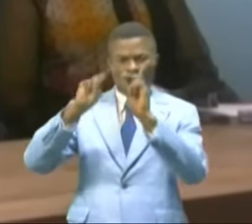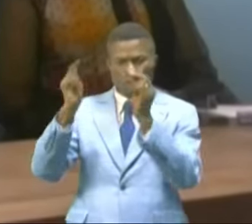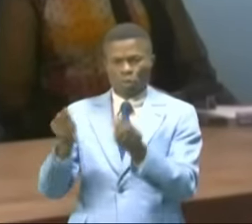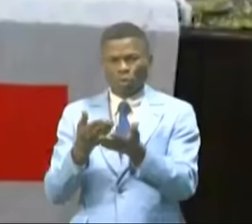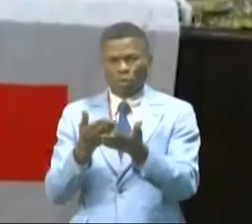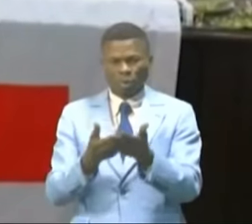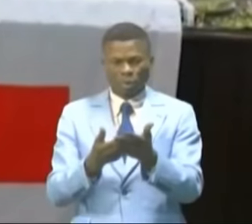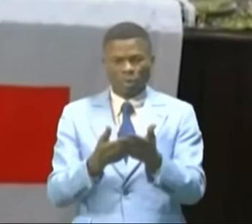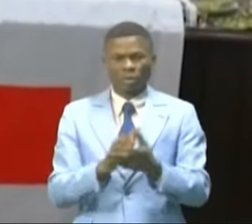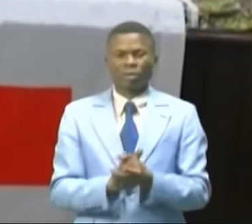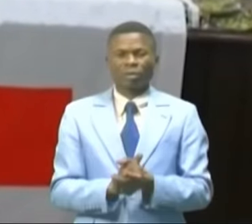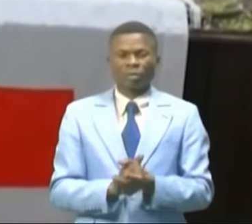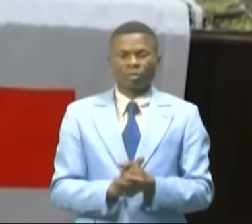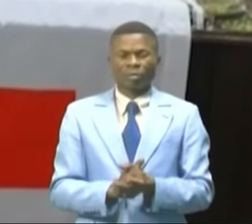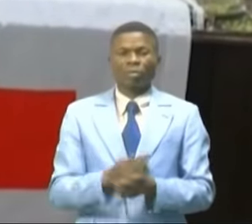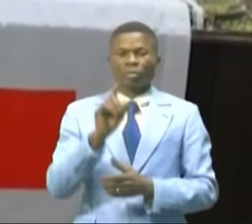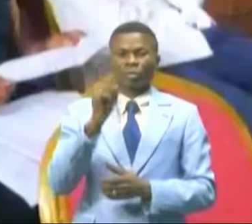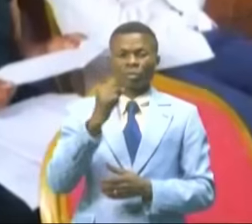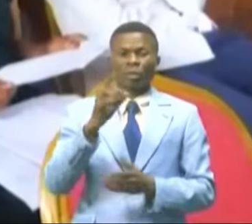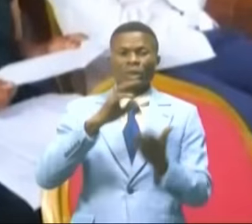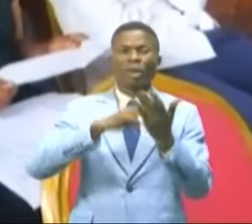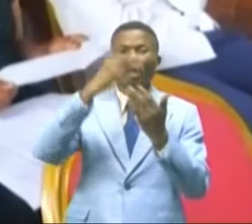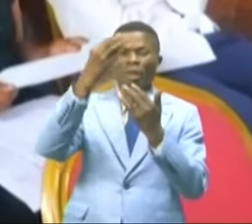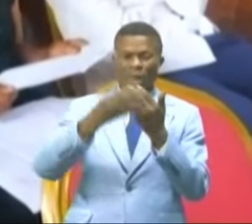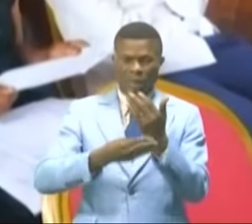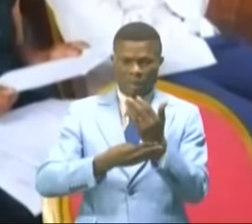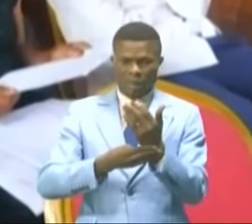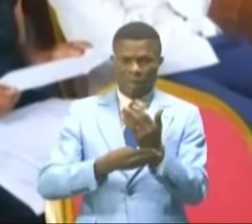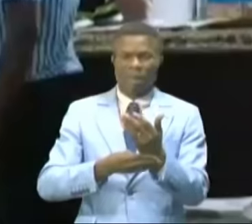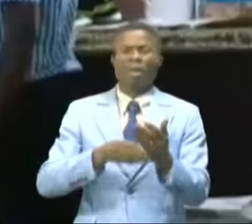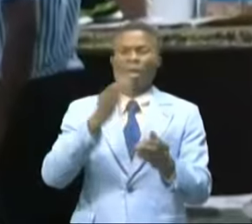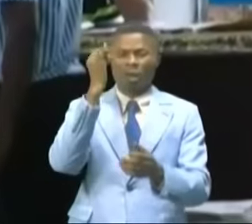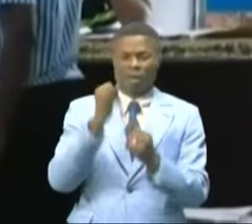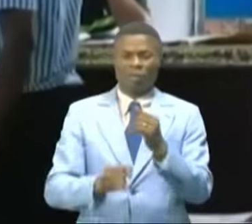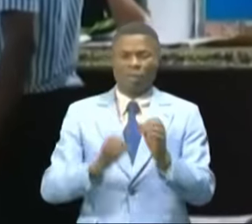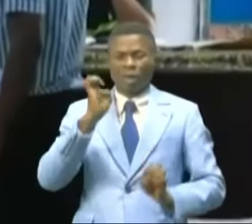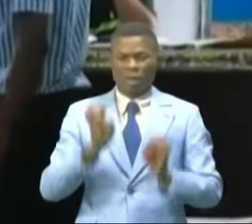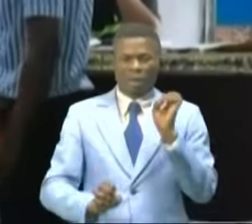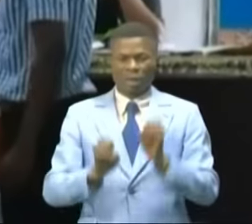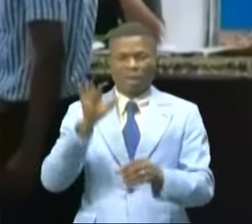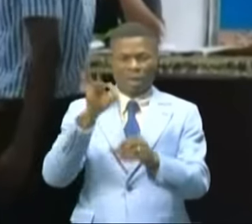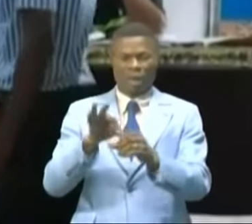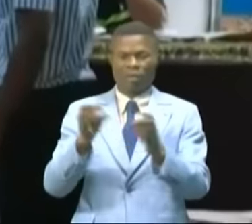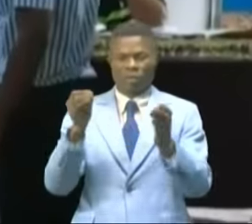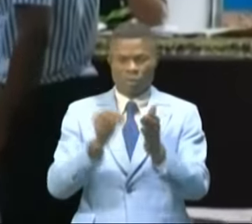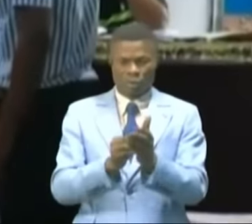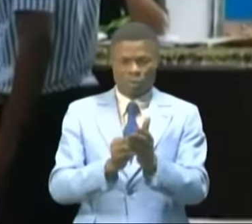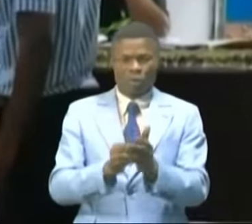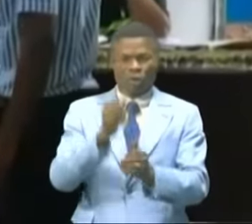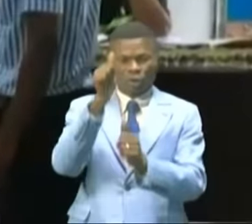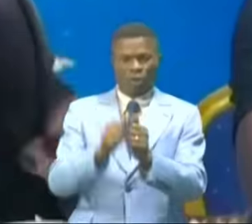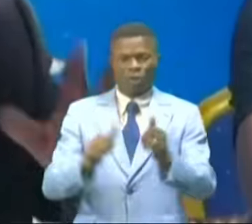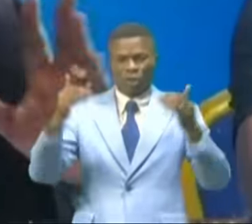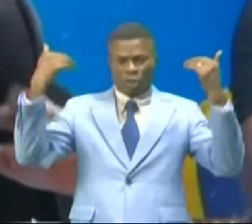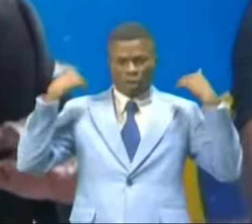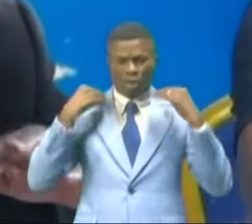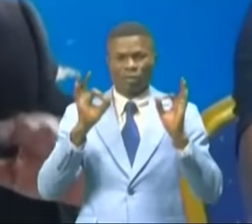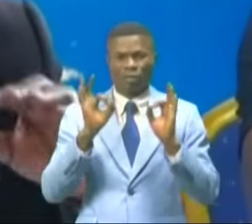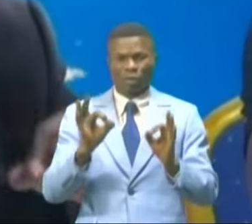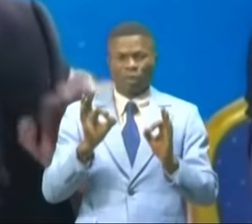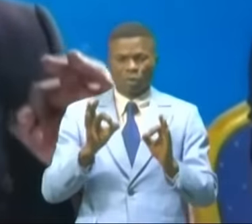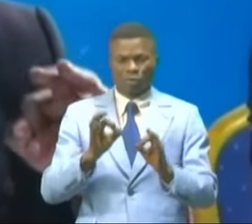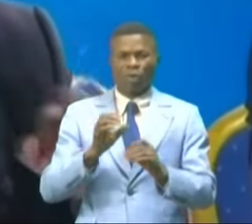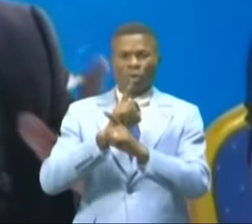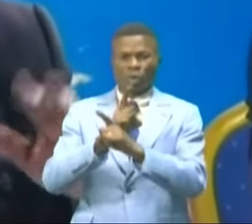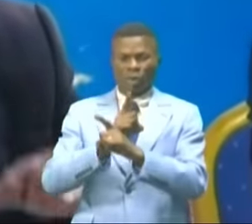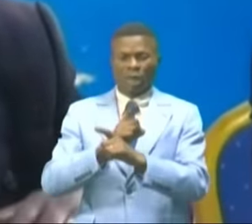4 ans d'exercice. Seul le bilan peut sanctionner, d'une part, la réélection de ceux qui vont se distinguer positivement et d'autre part,